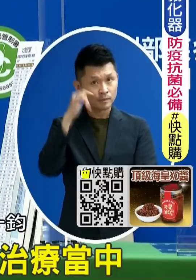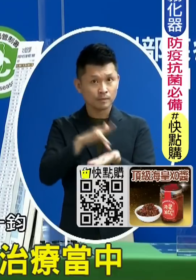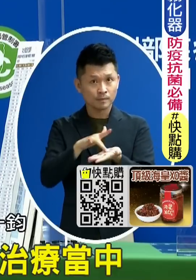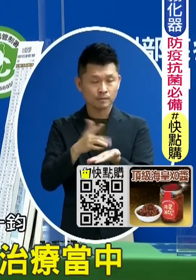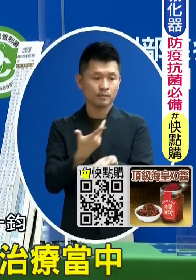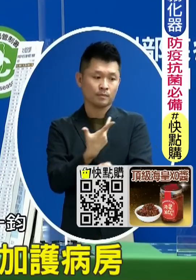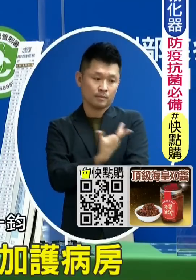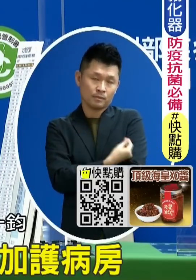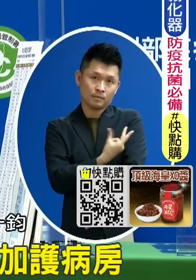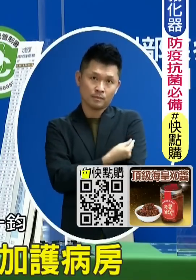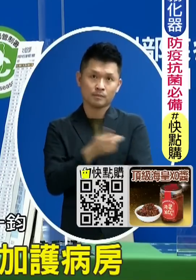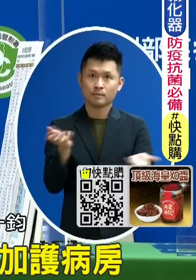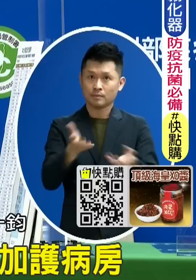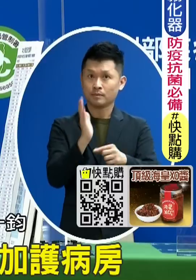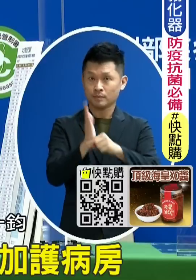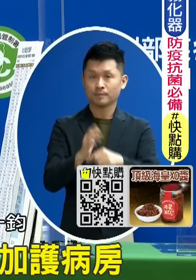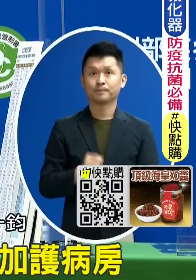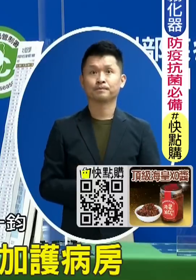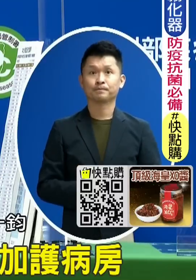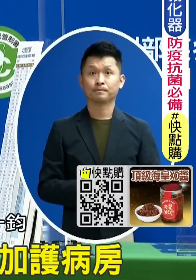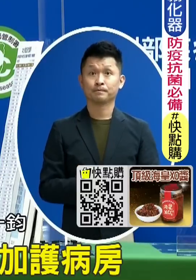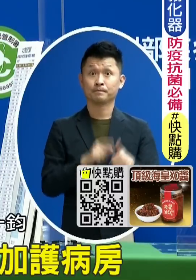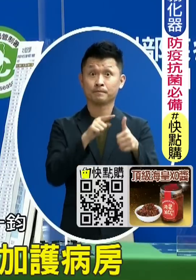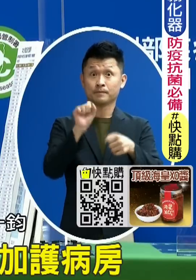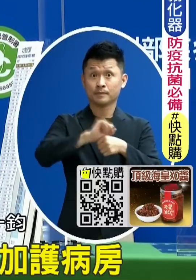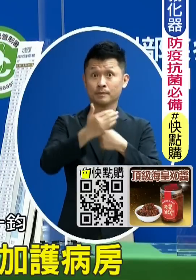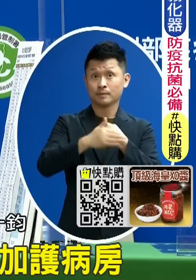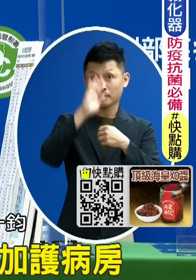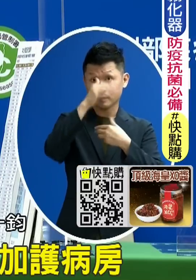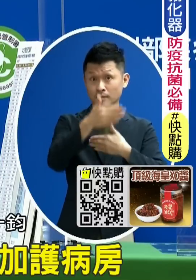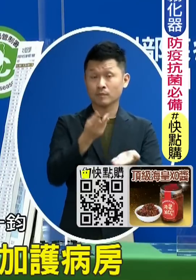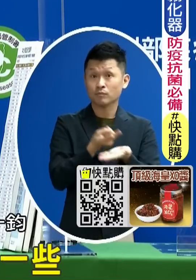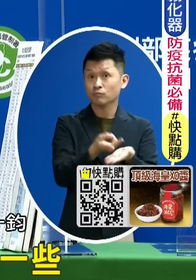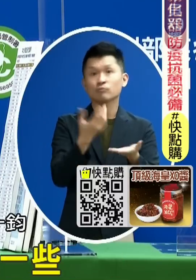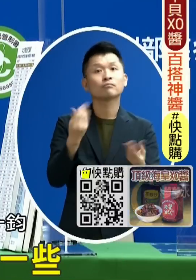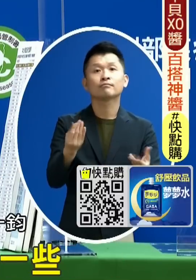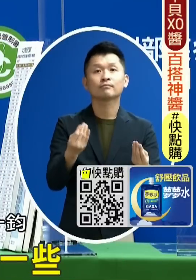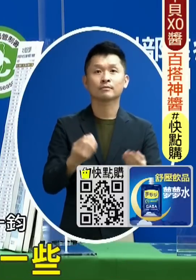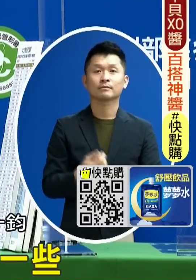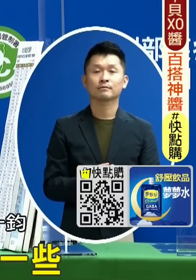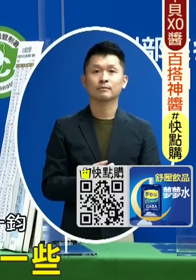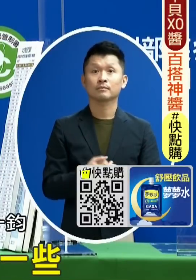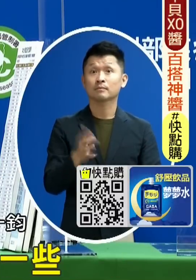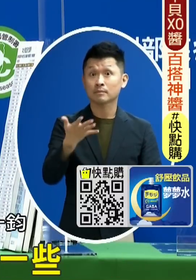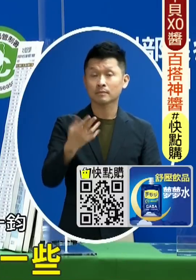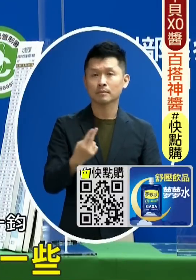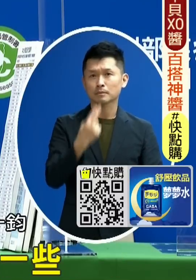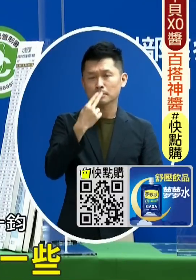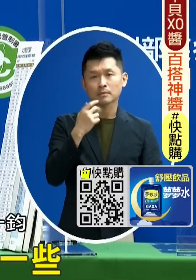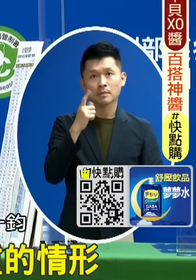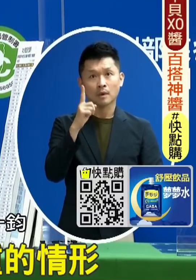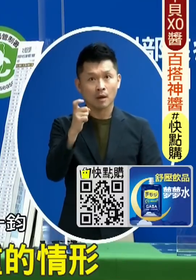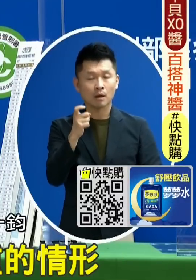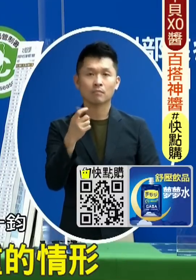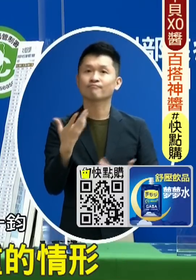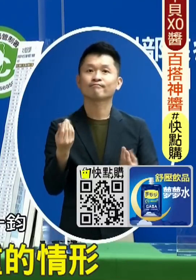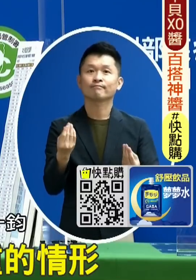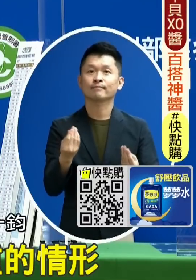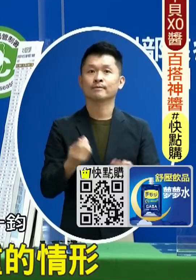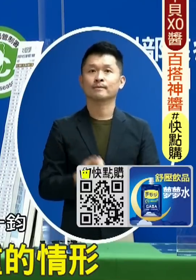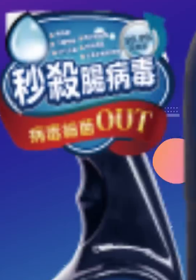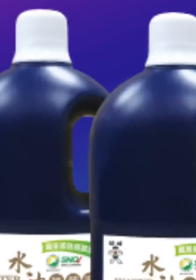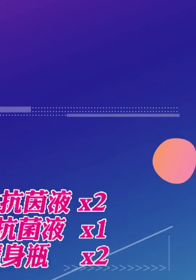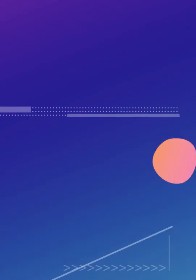药物治疗当中。那这一案是并没有住到加护病房，因为他并没有并发一些像休克等等这些严重的情